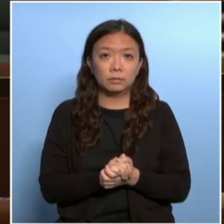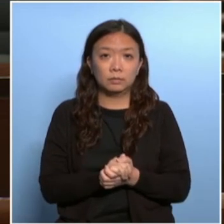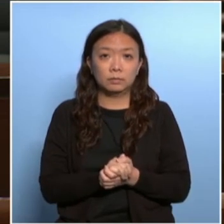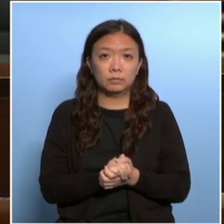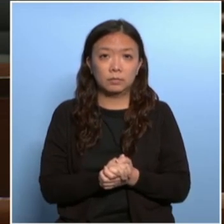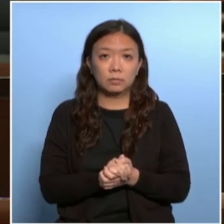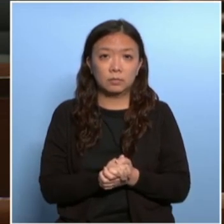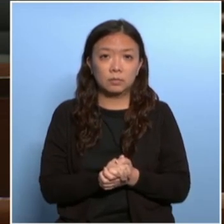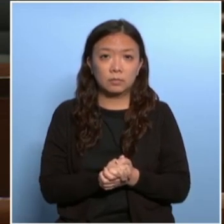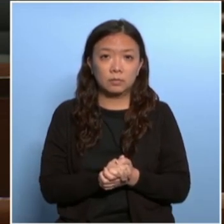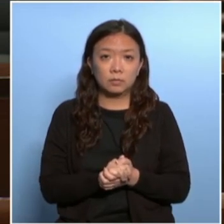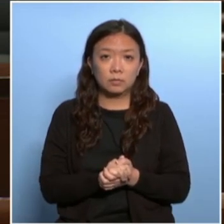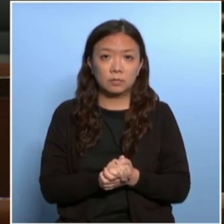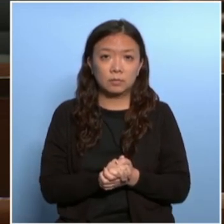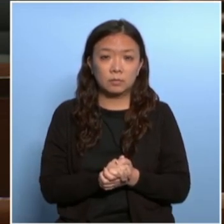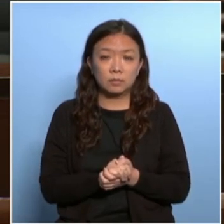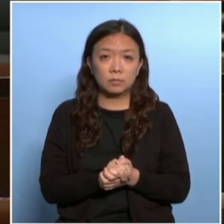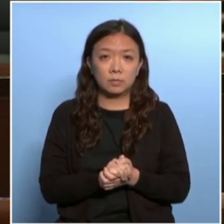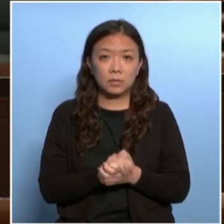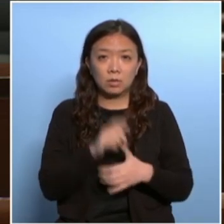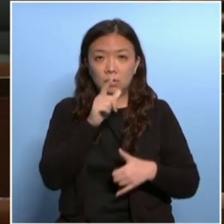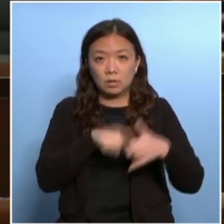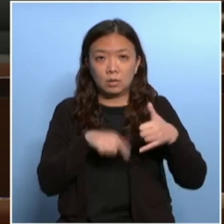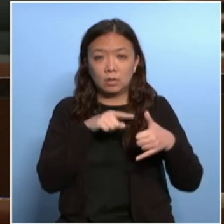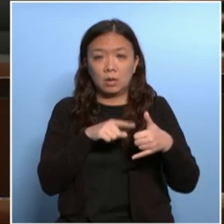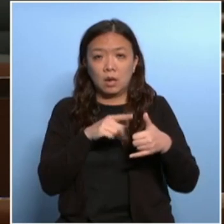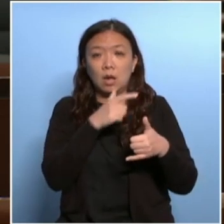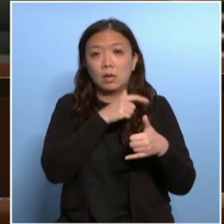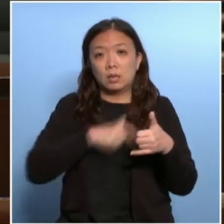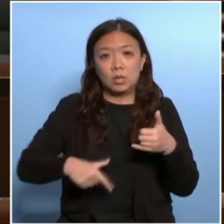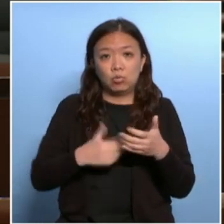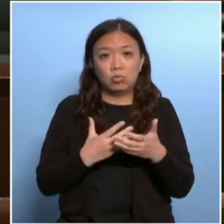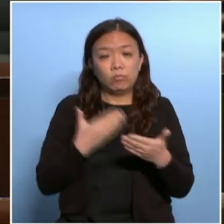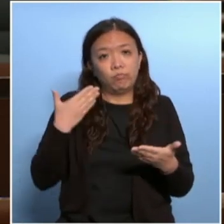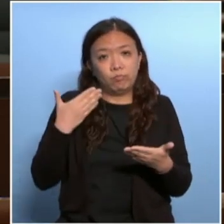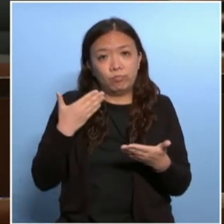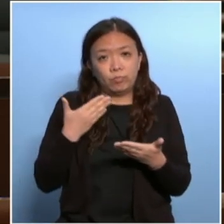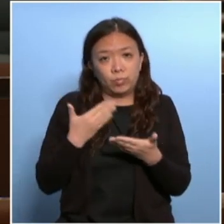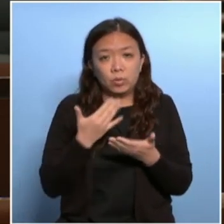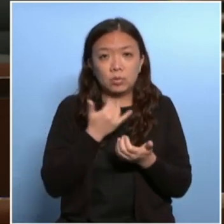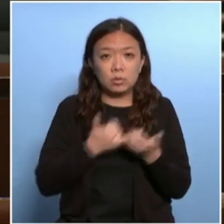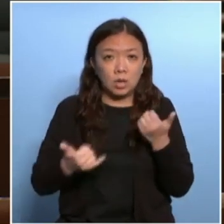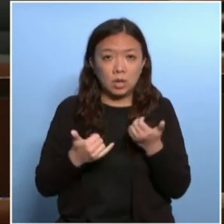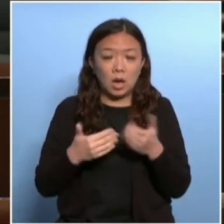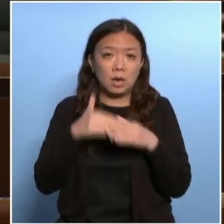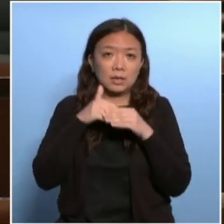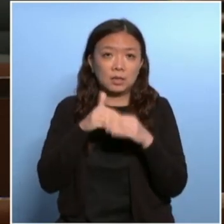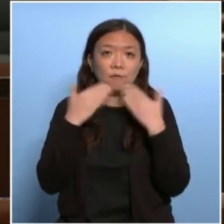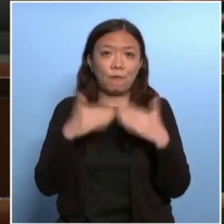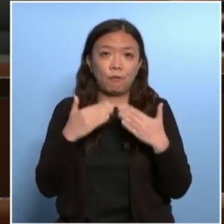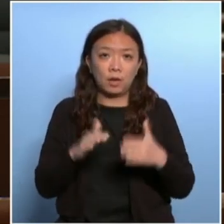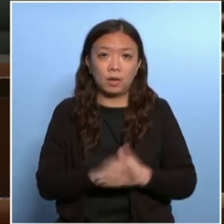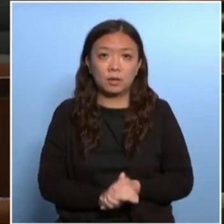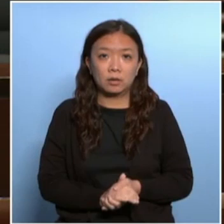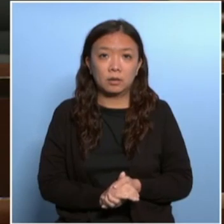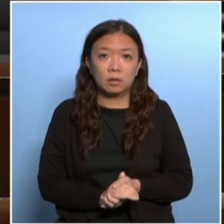法呢，就係、是、話有一個議員佢臨要生啦，佢要攞一啲嘅假期，其實我相